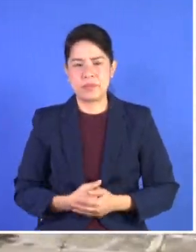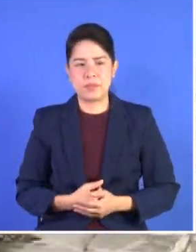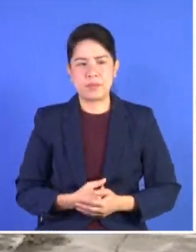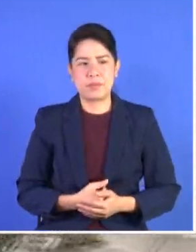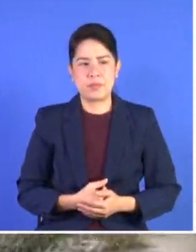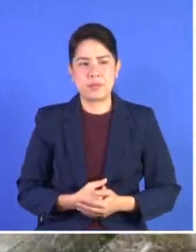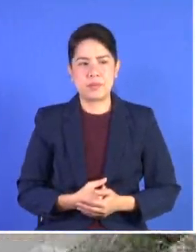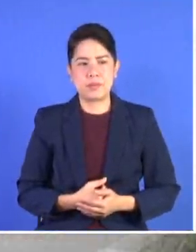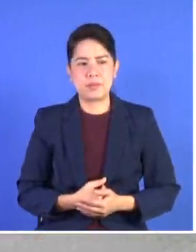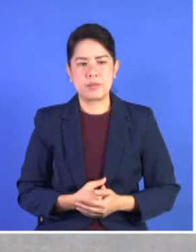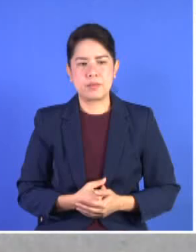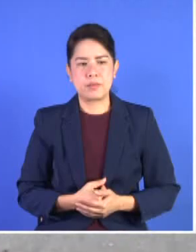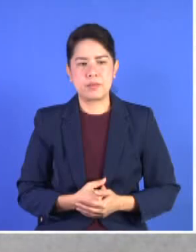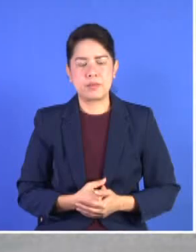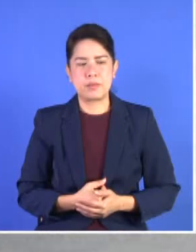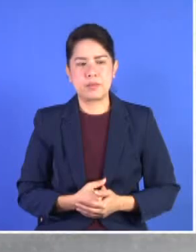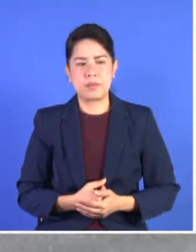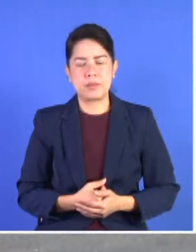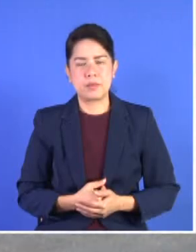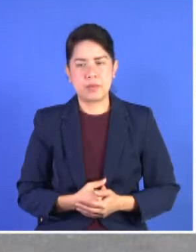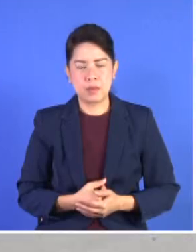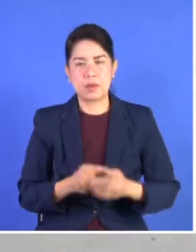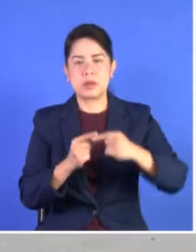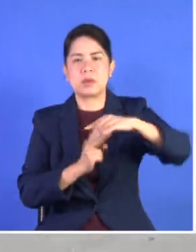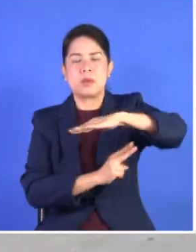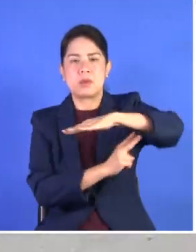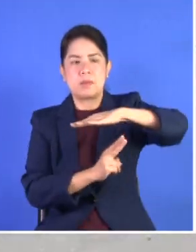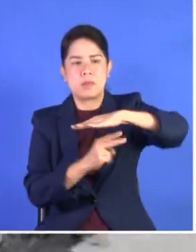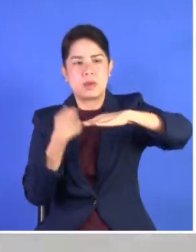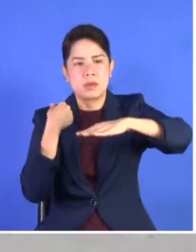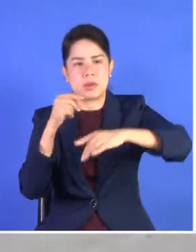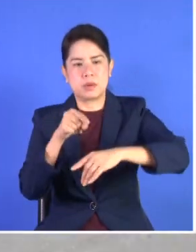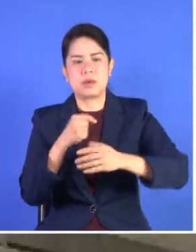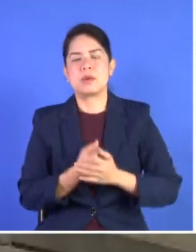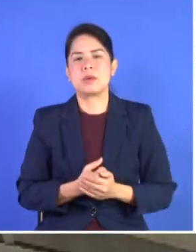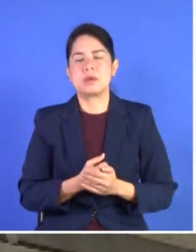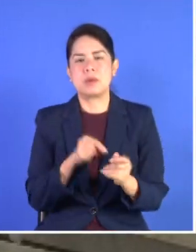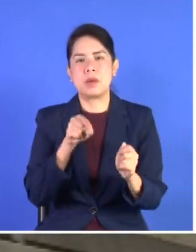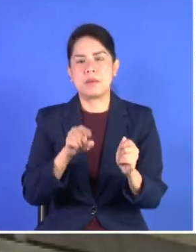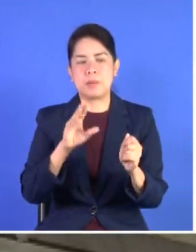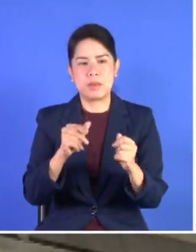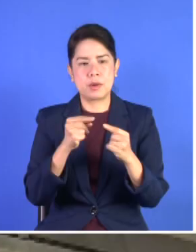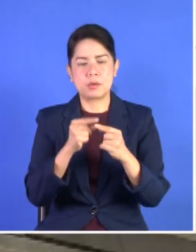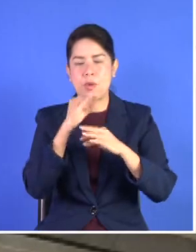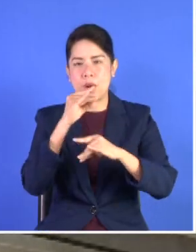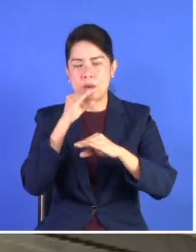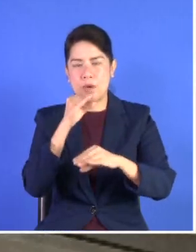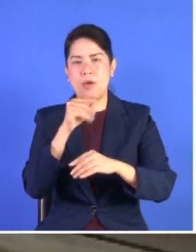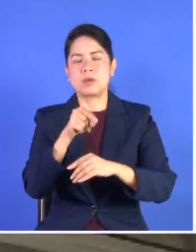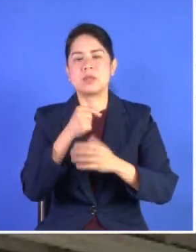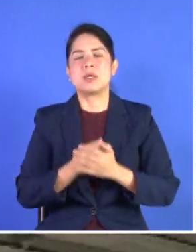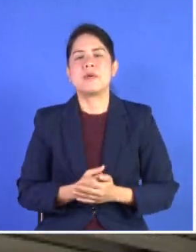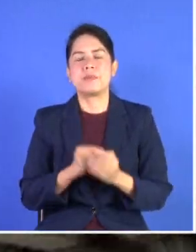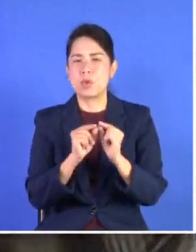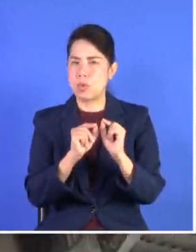ค่ะจุดนี้เนี่ยนะเป็นสะพานข้ามแยกเกาะกลอยตำบลเนินพระอำเภอเมืองจังหวัดระยองความ